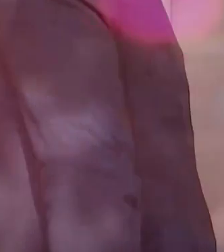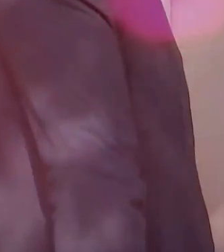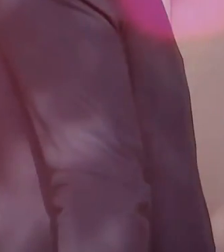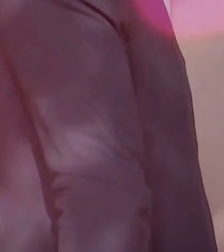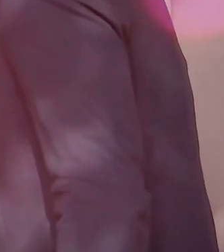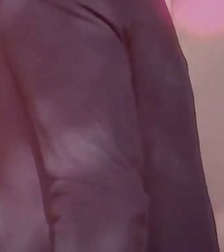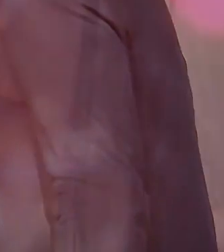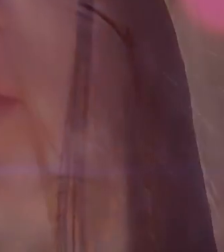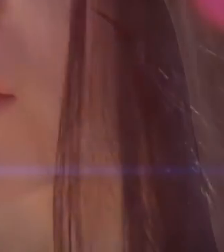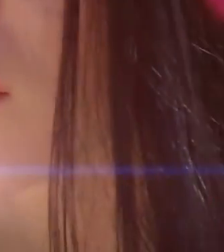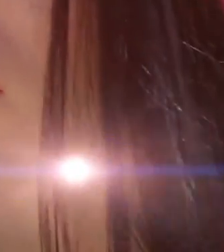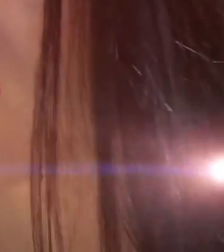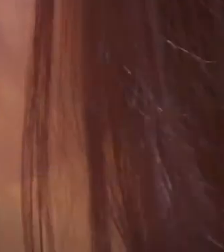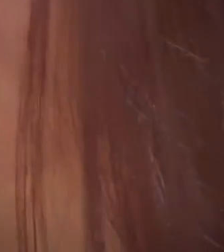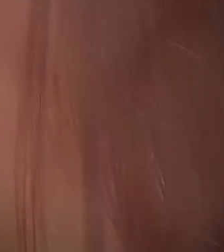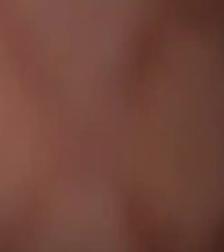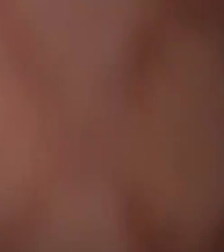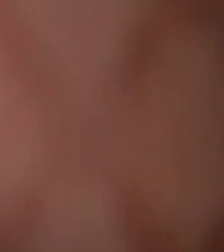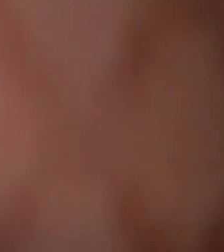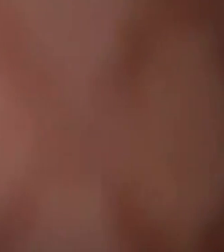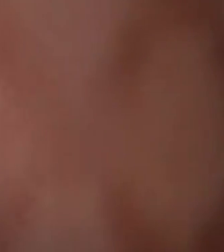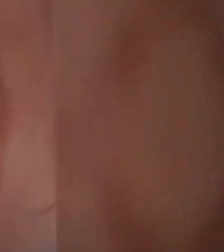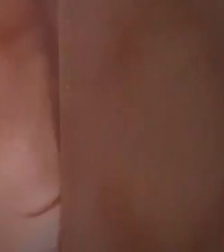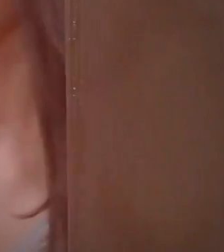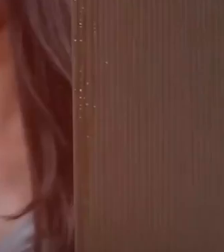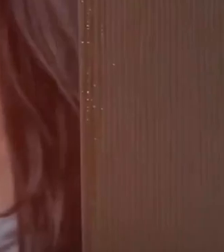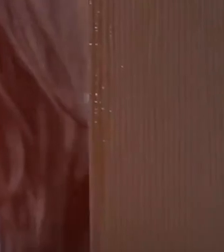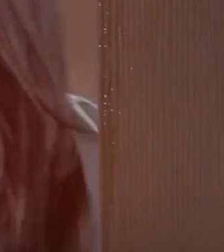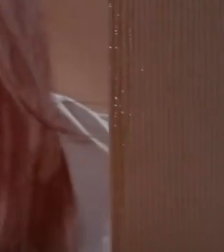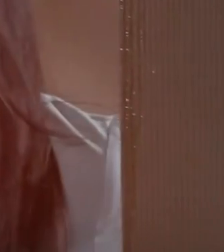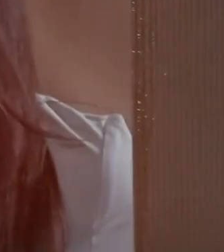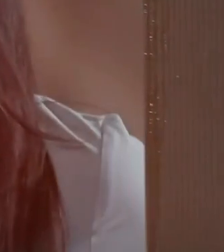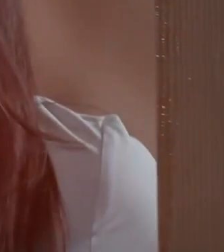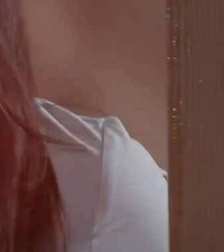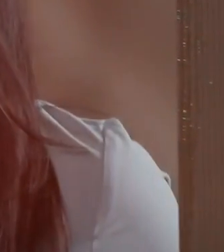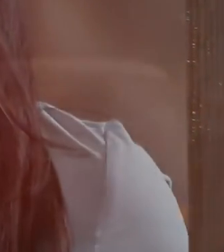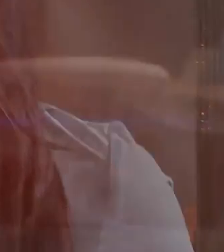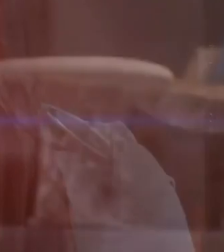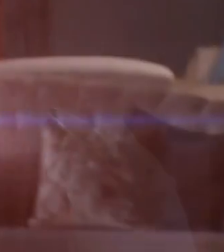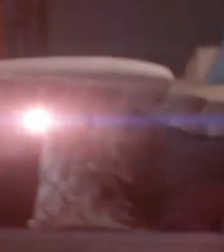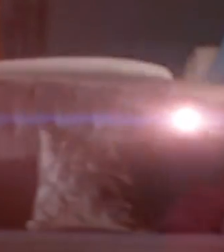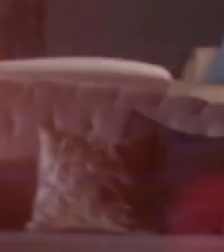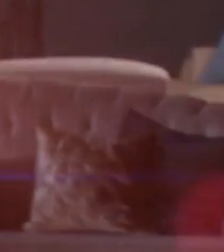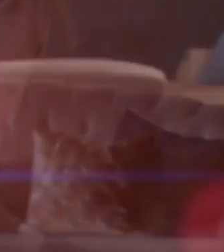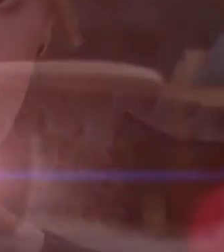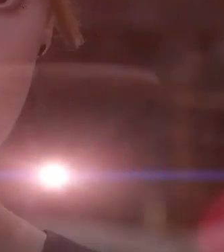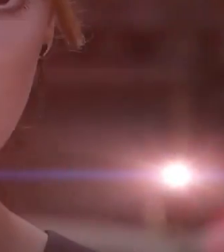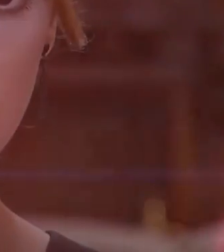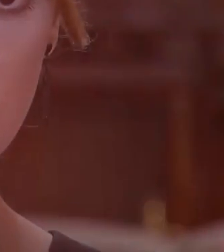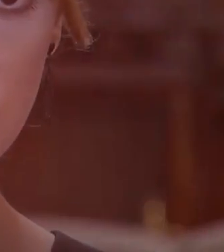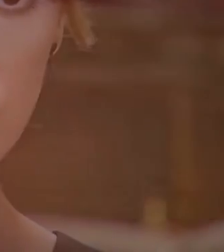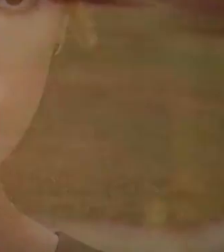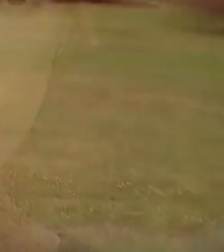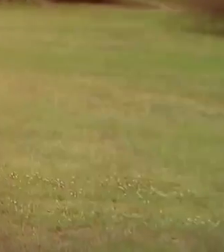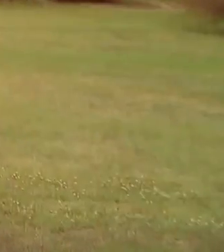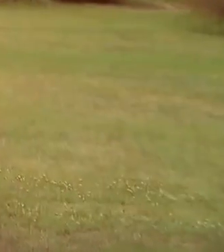beyaz parçalar eşliğinde oyuncuların görüntüleri ve isimleri akıyor. Ömer Erkan Meriç, Zehra Hazal Subaşı, Alev